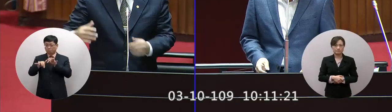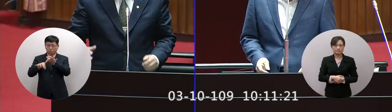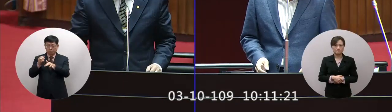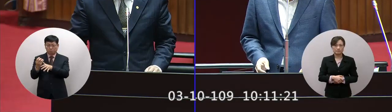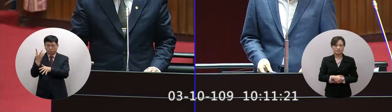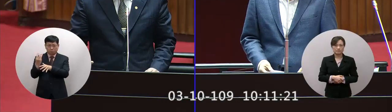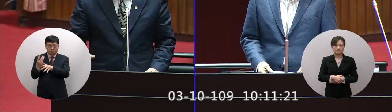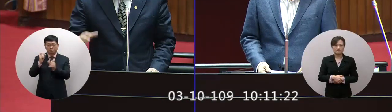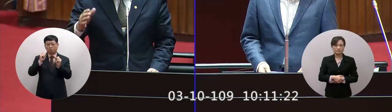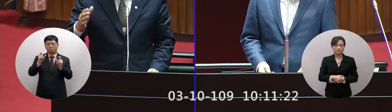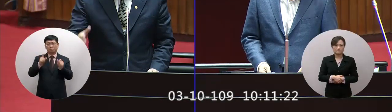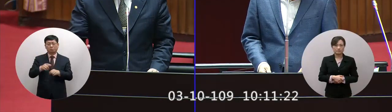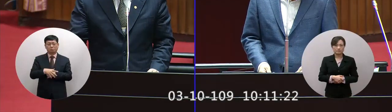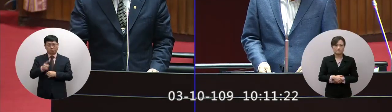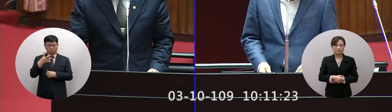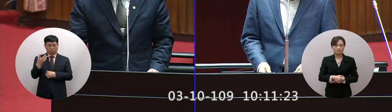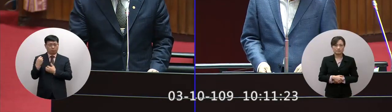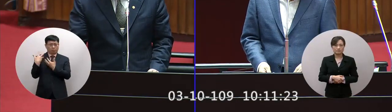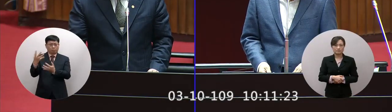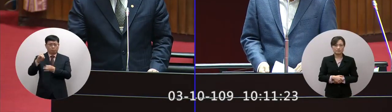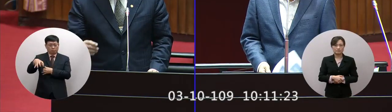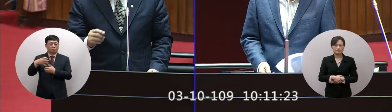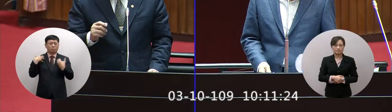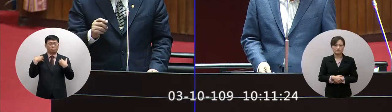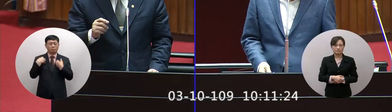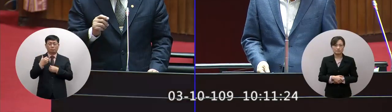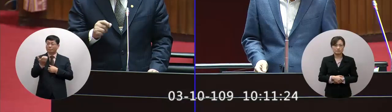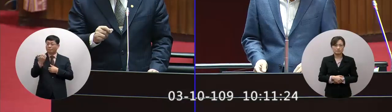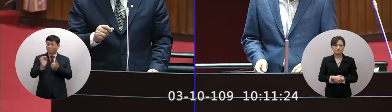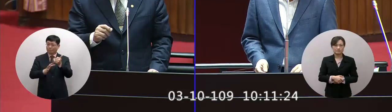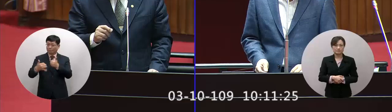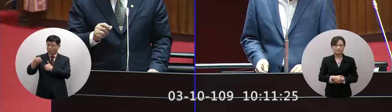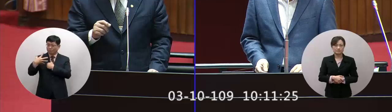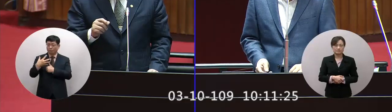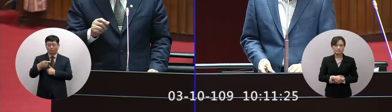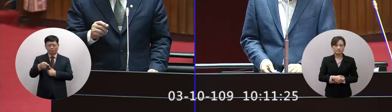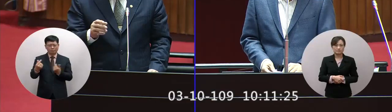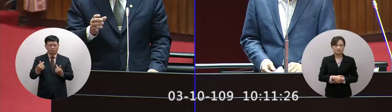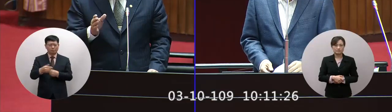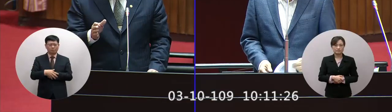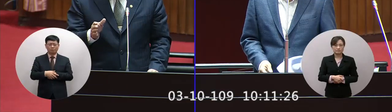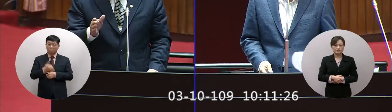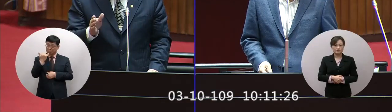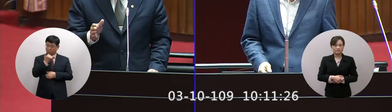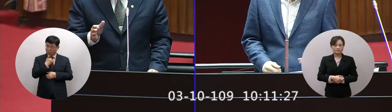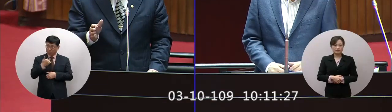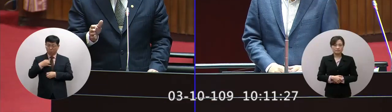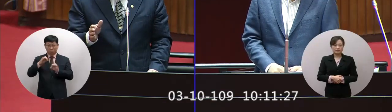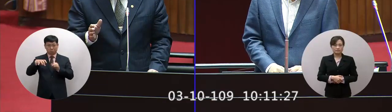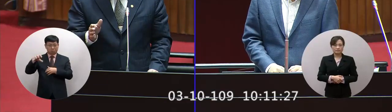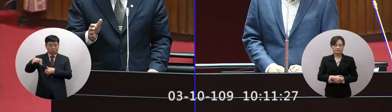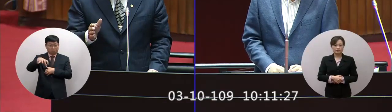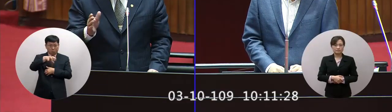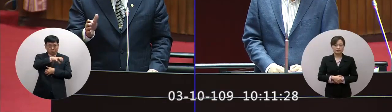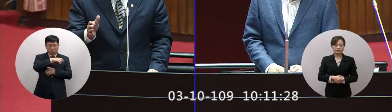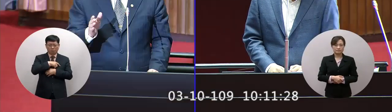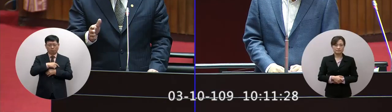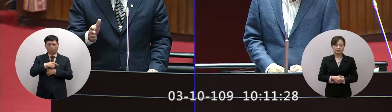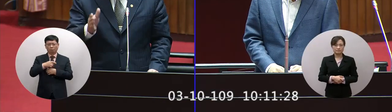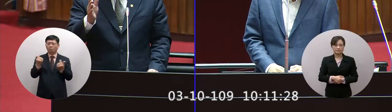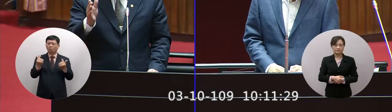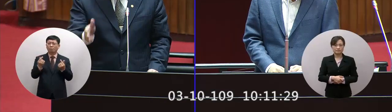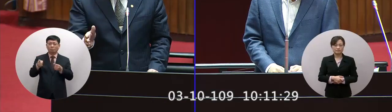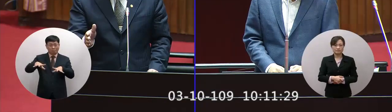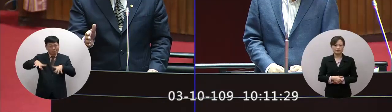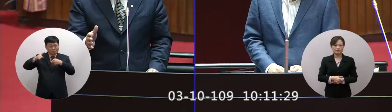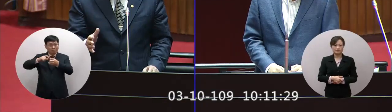离的情况也不同，所以授权给地方去划。那刚刚委员提的这个就变成说，可能在地方他在执行的时候，也许是好